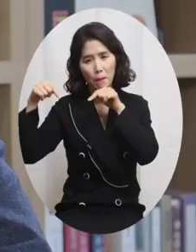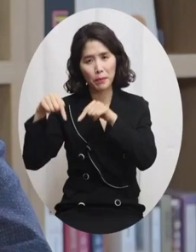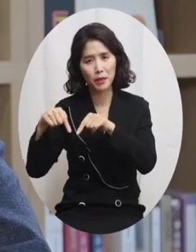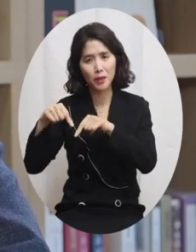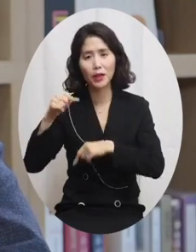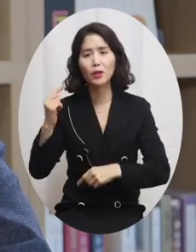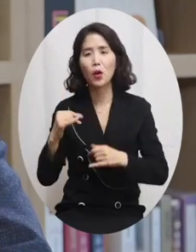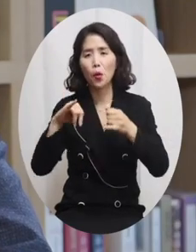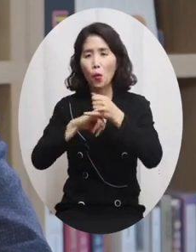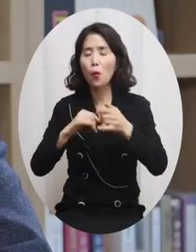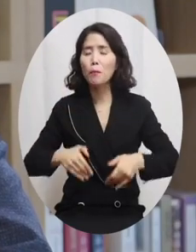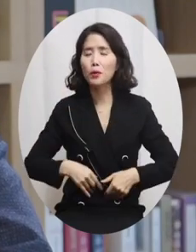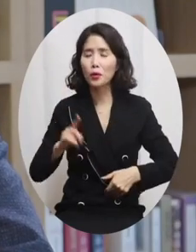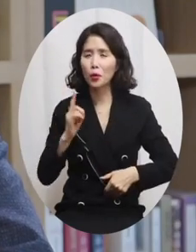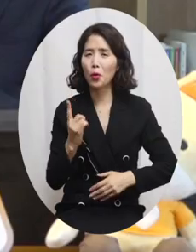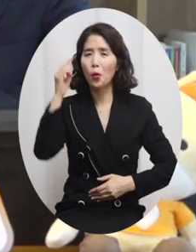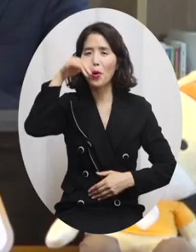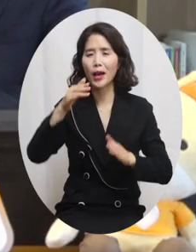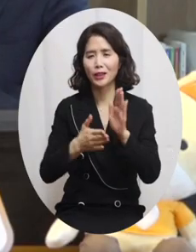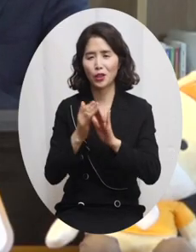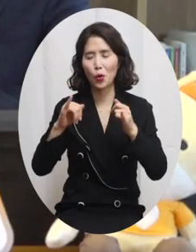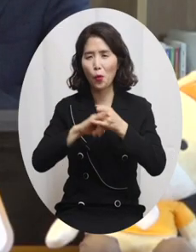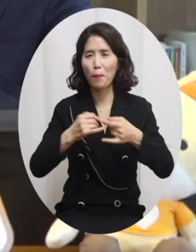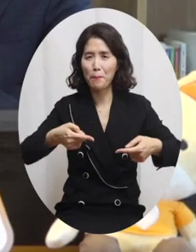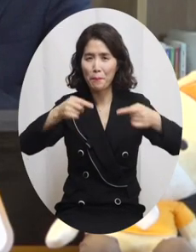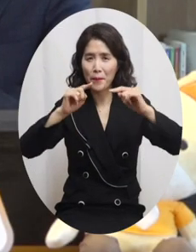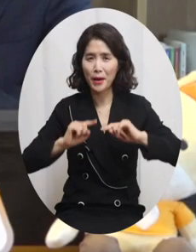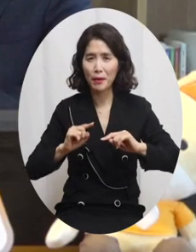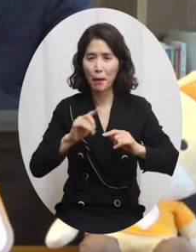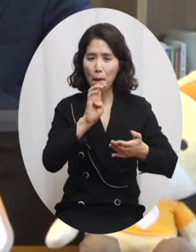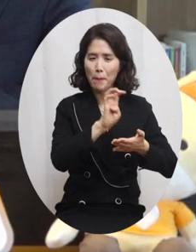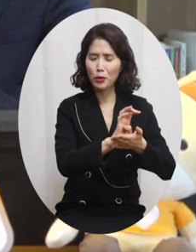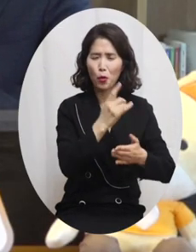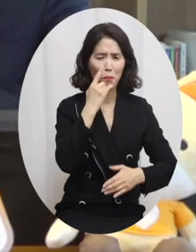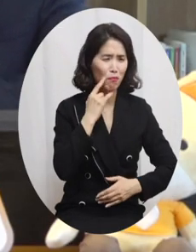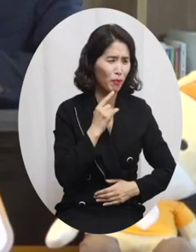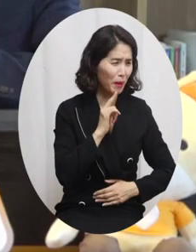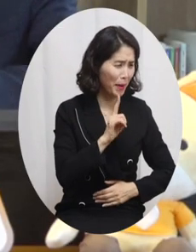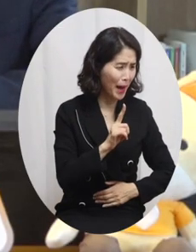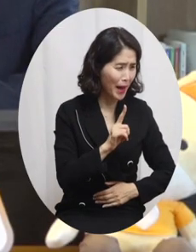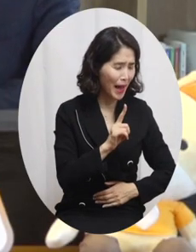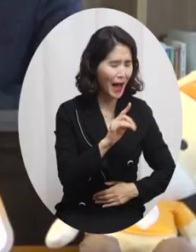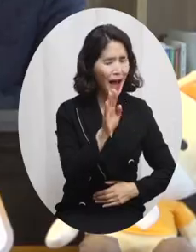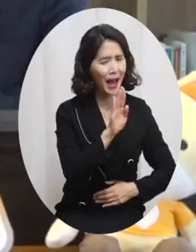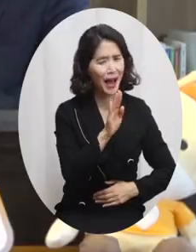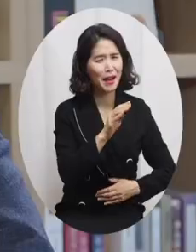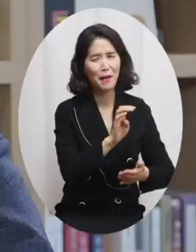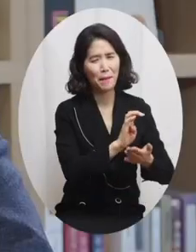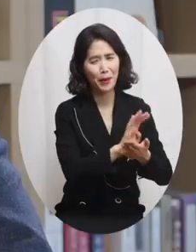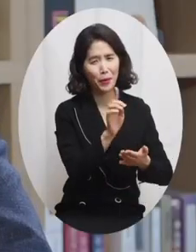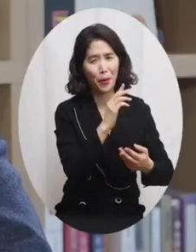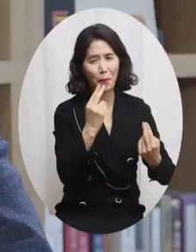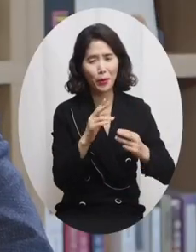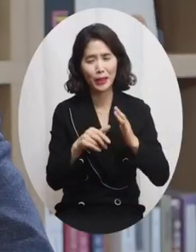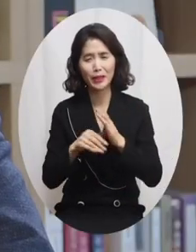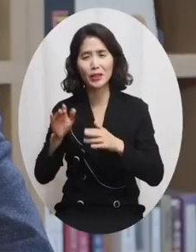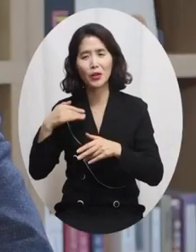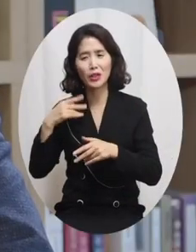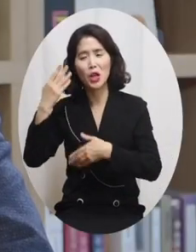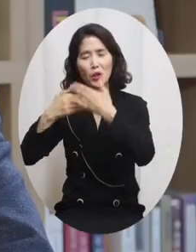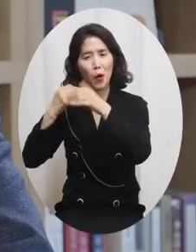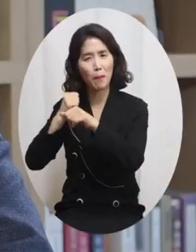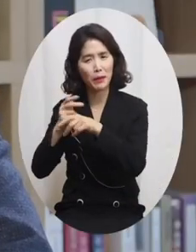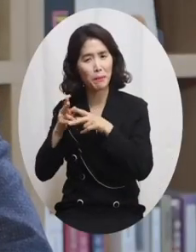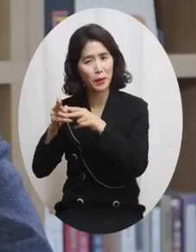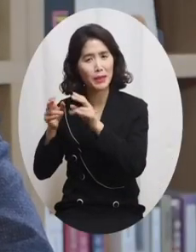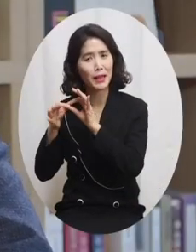되는 장소가 됐다. 그래서 판교를 많이 부러워하는데 판교는 네. IT 중심이라면 네. 여기는 콘텐츠 중심으로